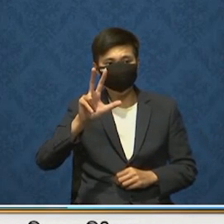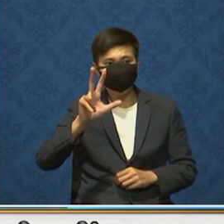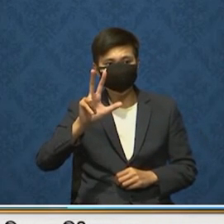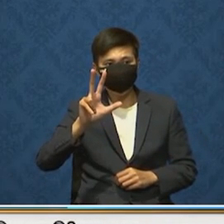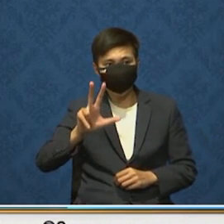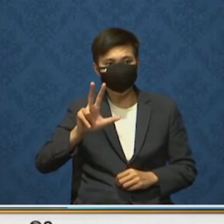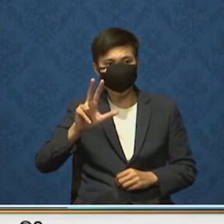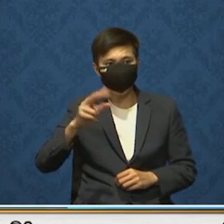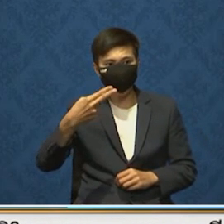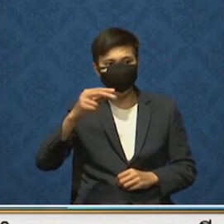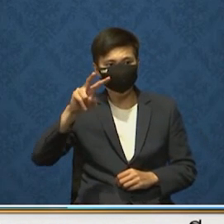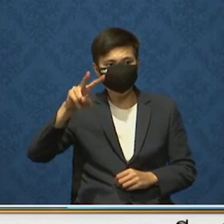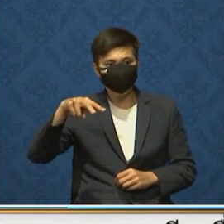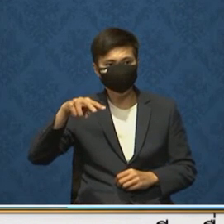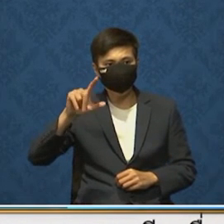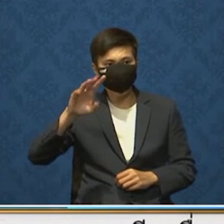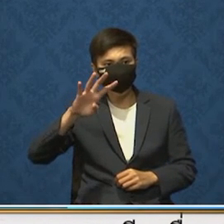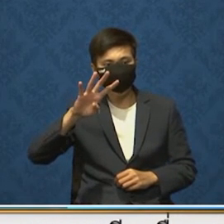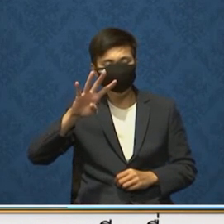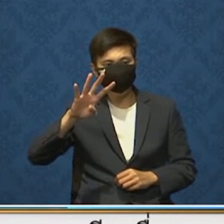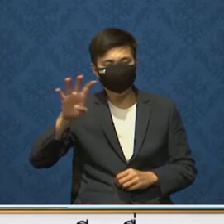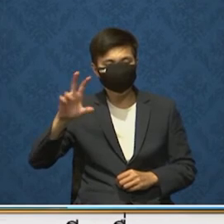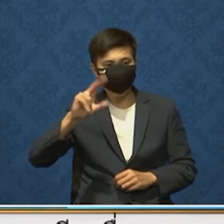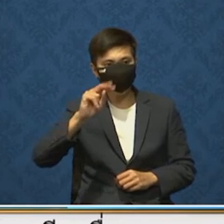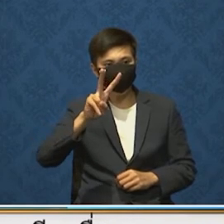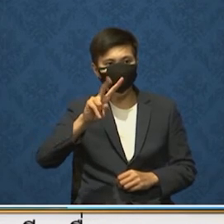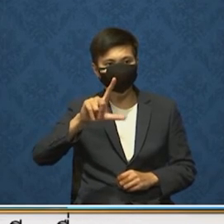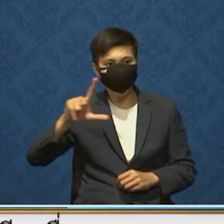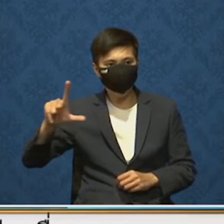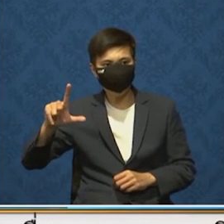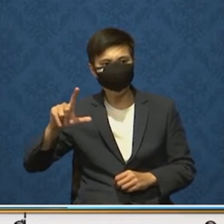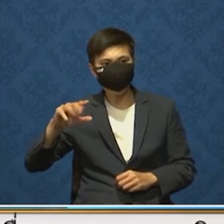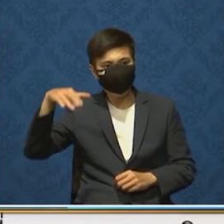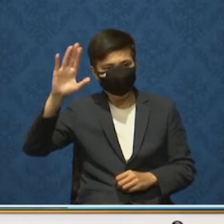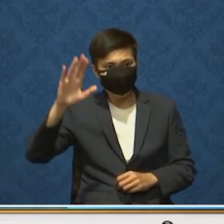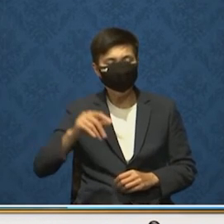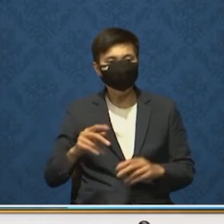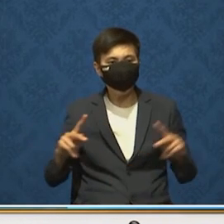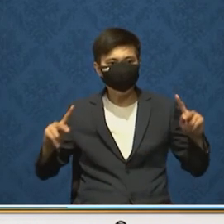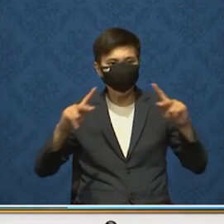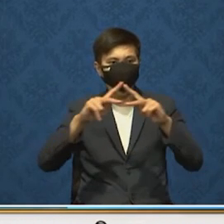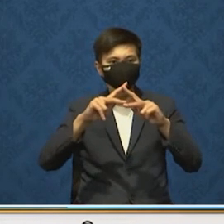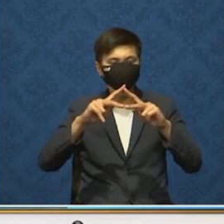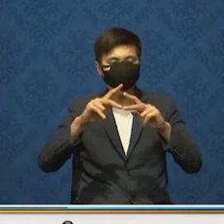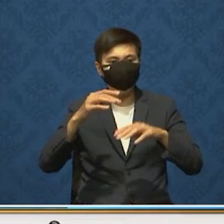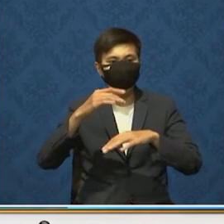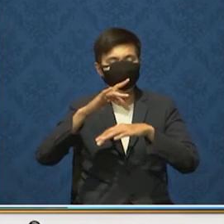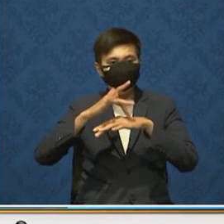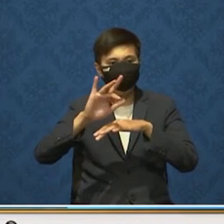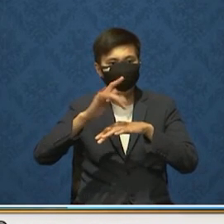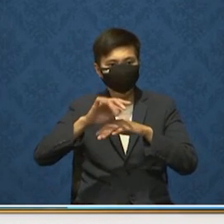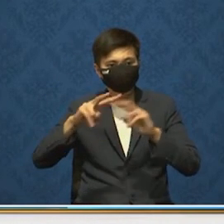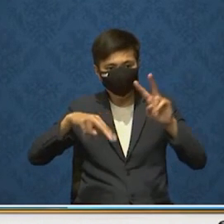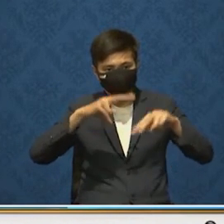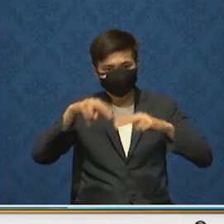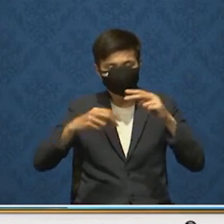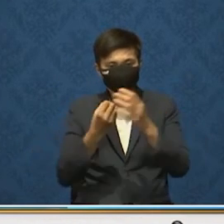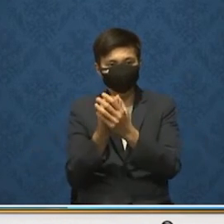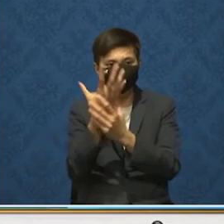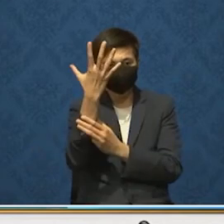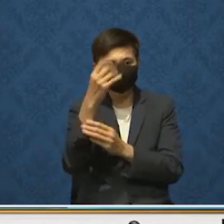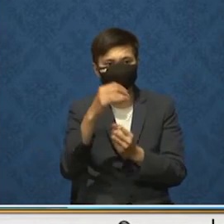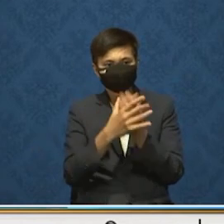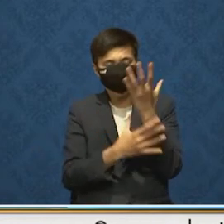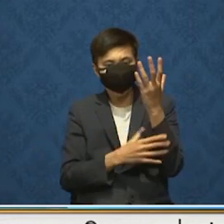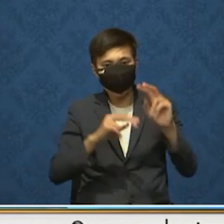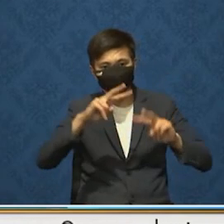แต่กระสวงพัสนี้กตองดูแลพี่น้ประชาชนตง 70 ล้านคนกระสวงทรัพย์ที่ดูแลต้นไม้ดูแลสิส